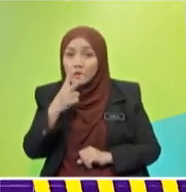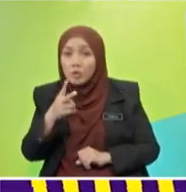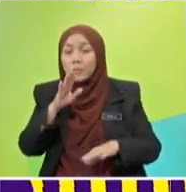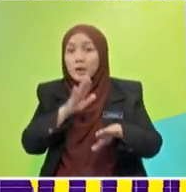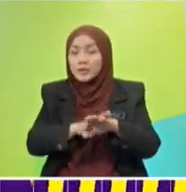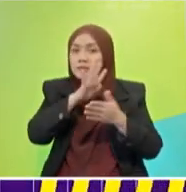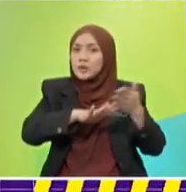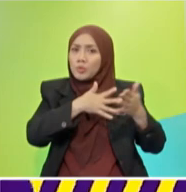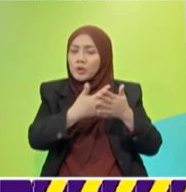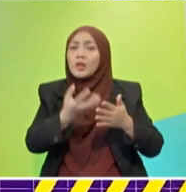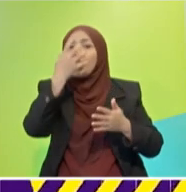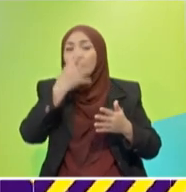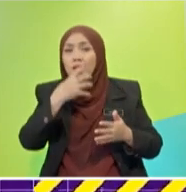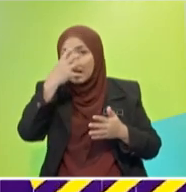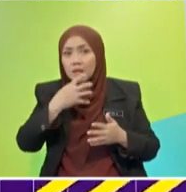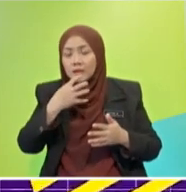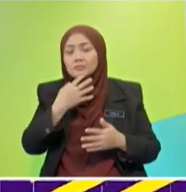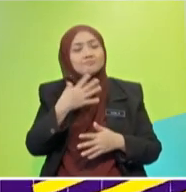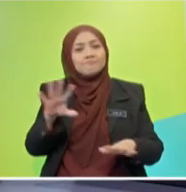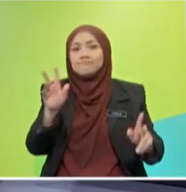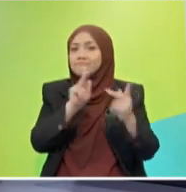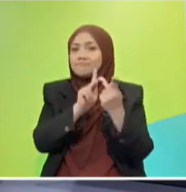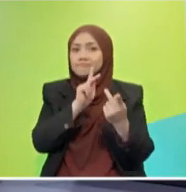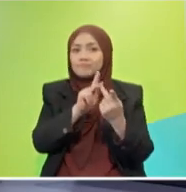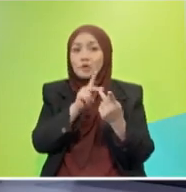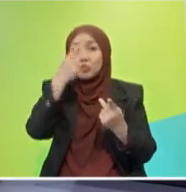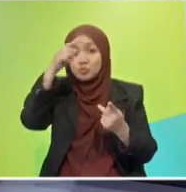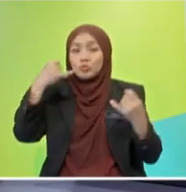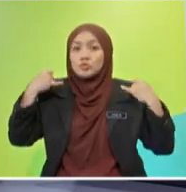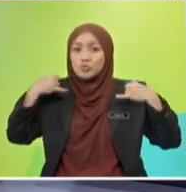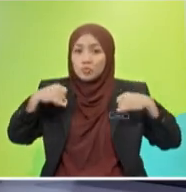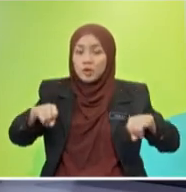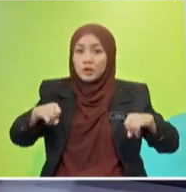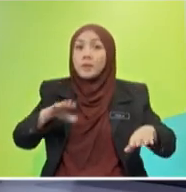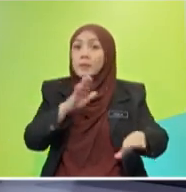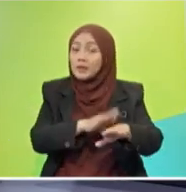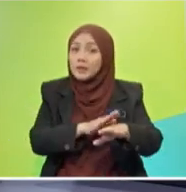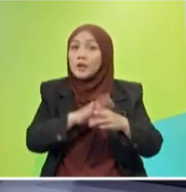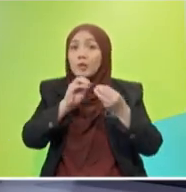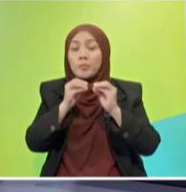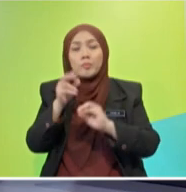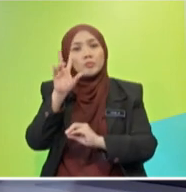nanas tak sesuai dijual pada invest Moon oke